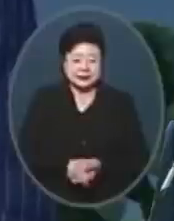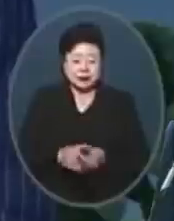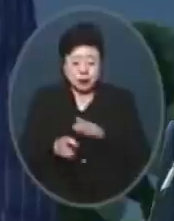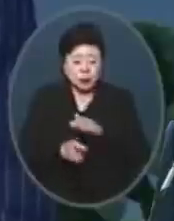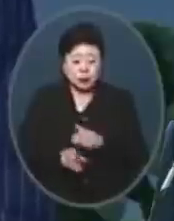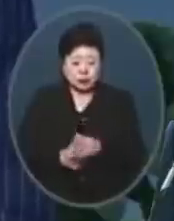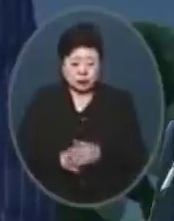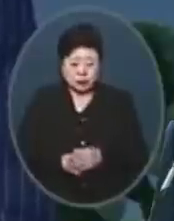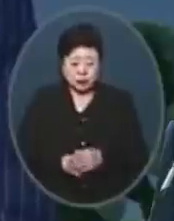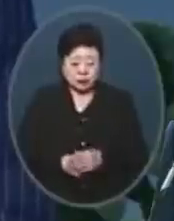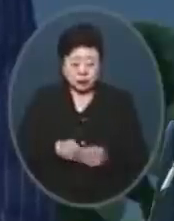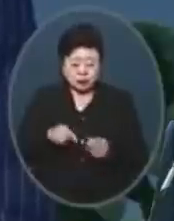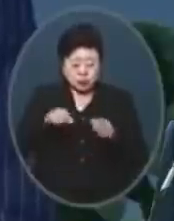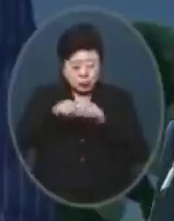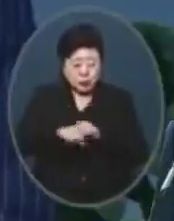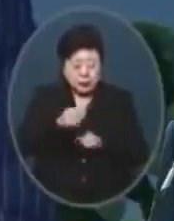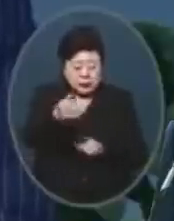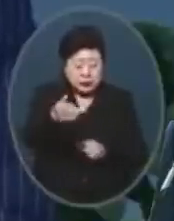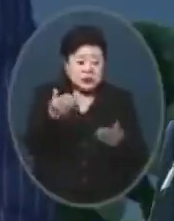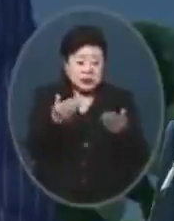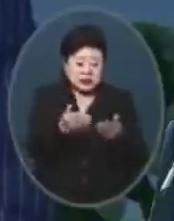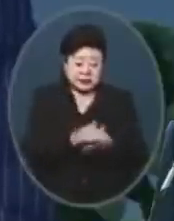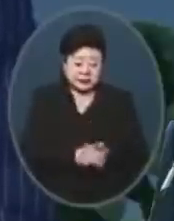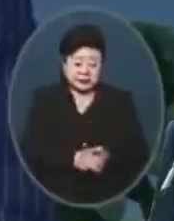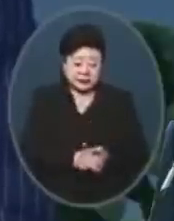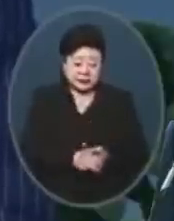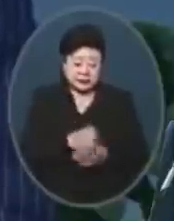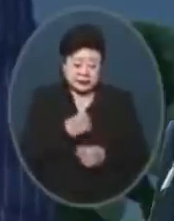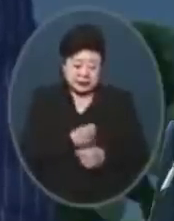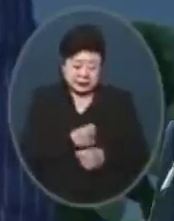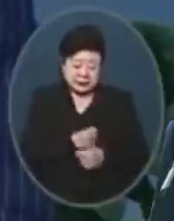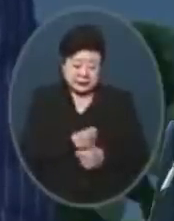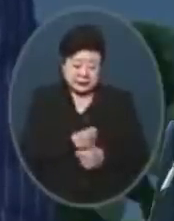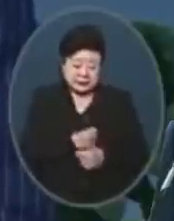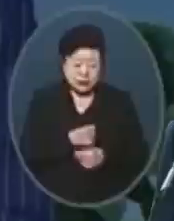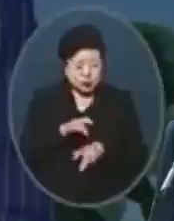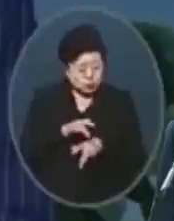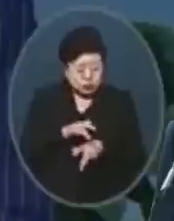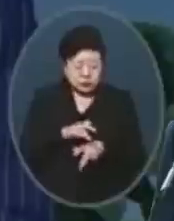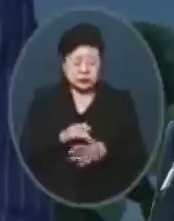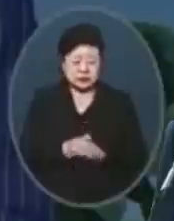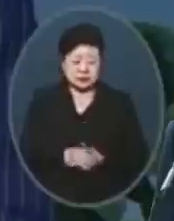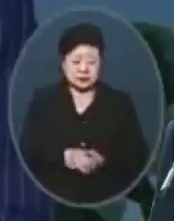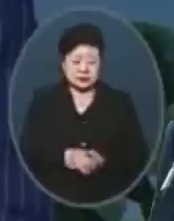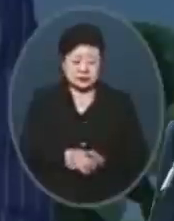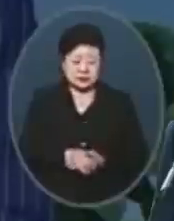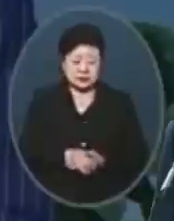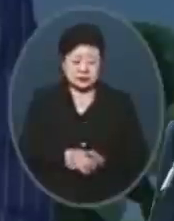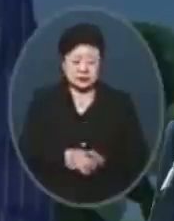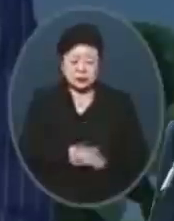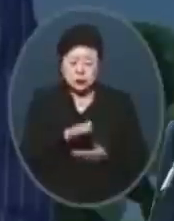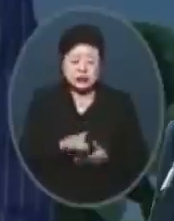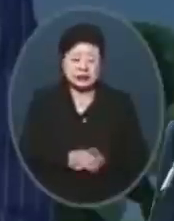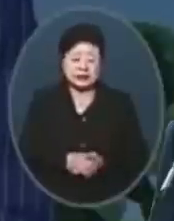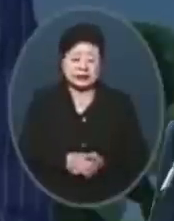도적질하고 죽이고 멸망시킨 일을 하는 귀신들로서